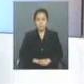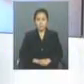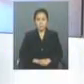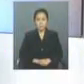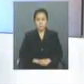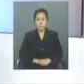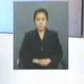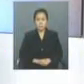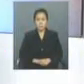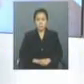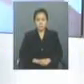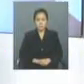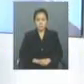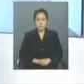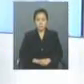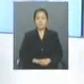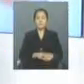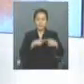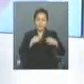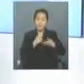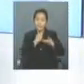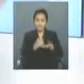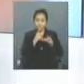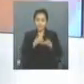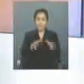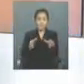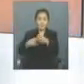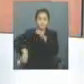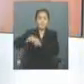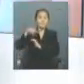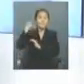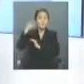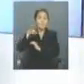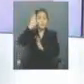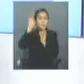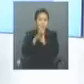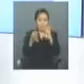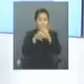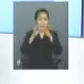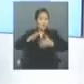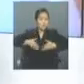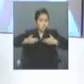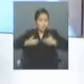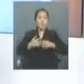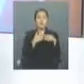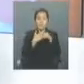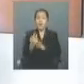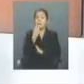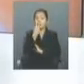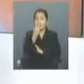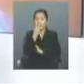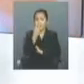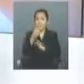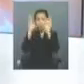ก็ต้องเอาใจช่วยนะคะสำหรับฟุตบอลหญิงค่ะมาปิดท้ายกันที่ Action Today ค่ะวันนี้จะพาไปชมจังหวะการทำโฮมรันของ